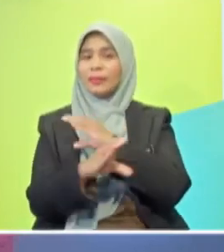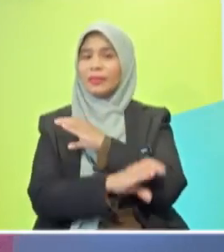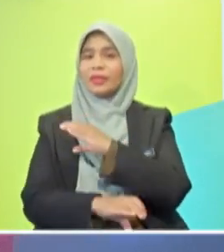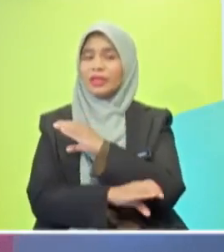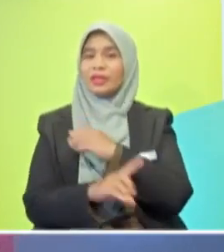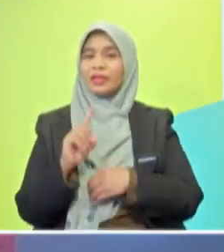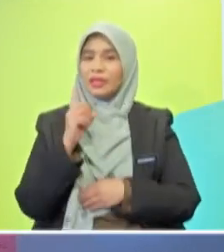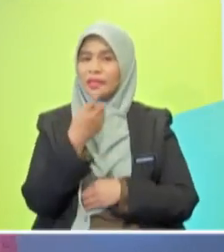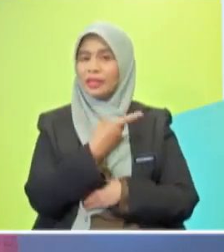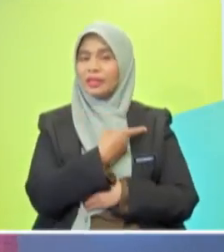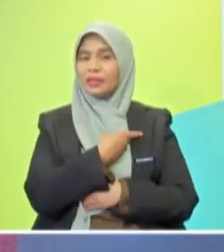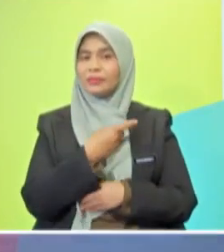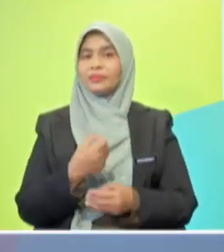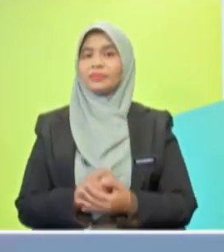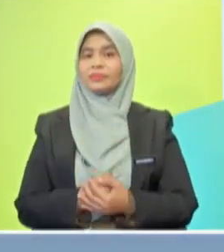Angkat silakan.